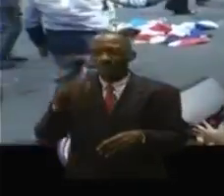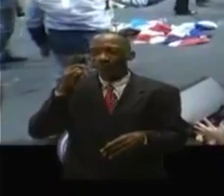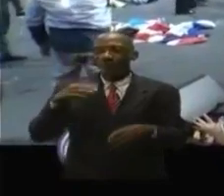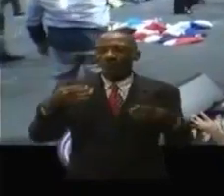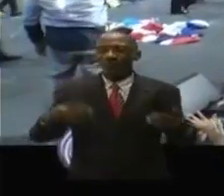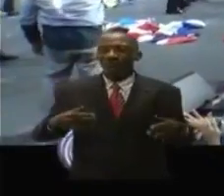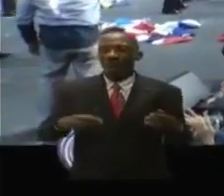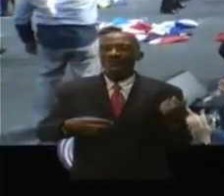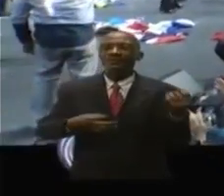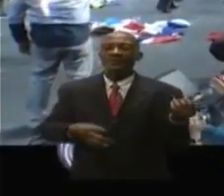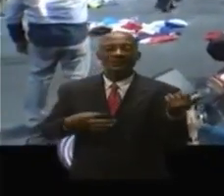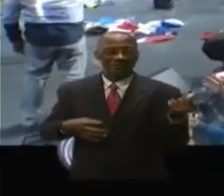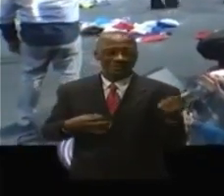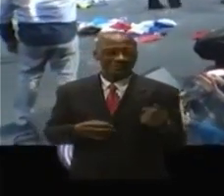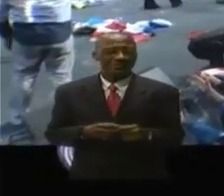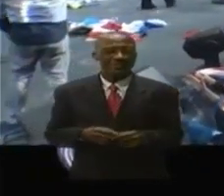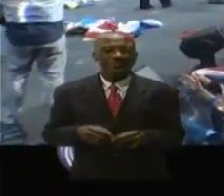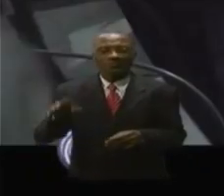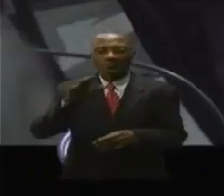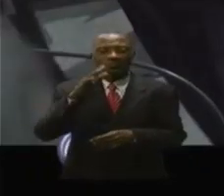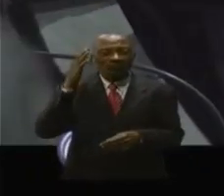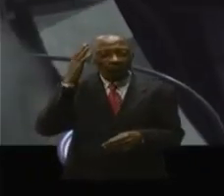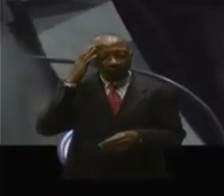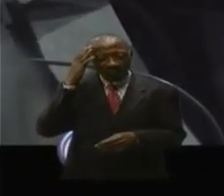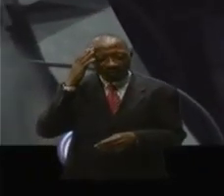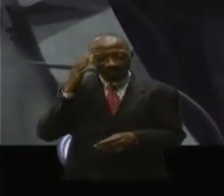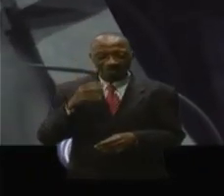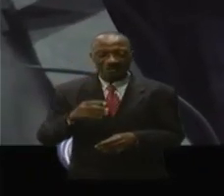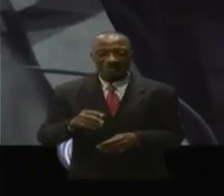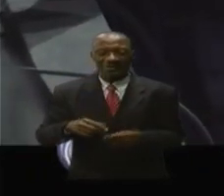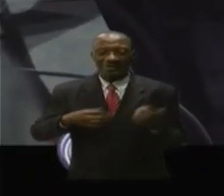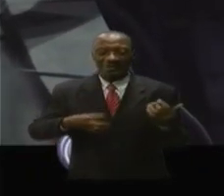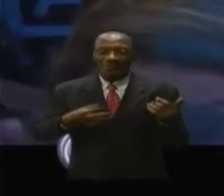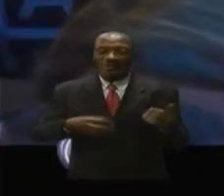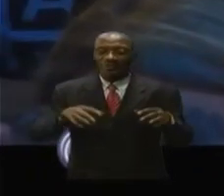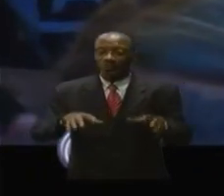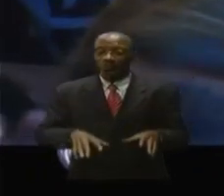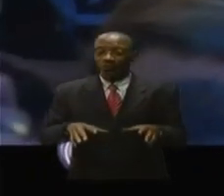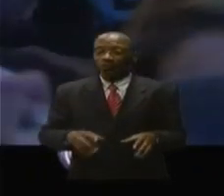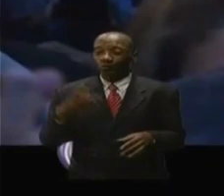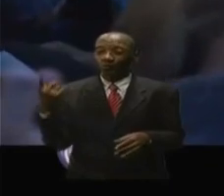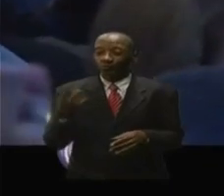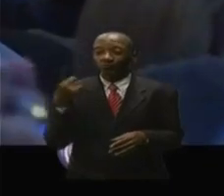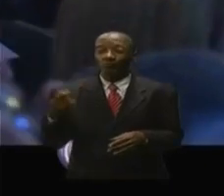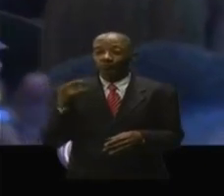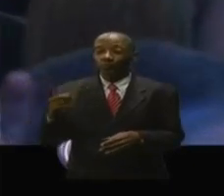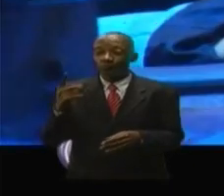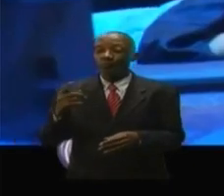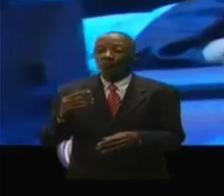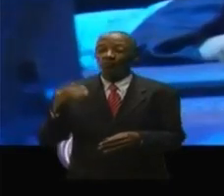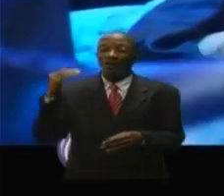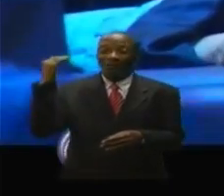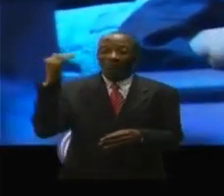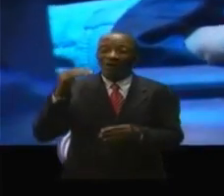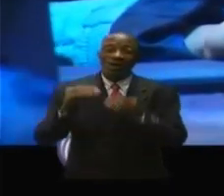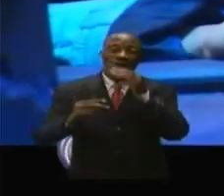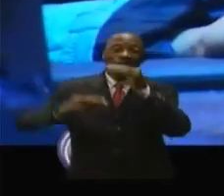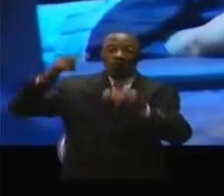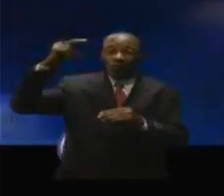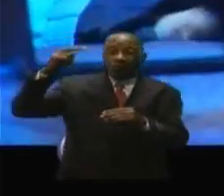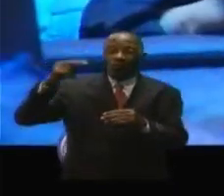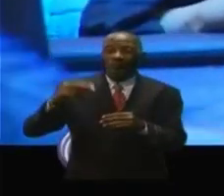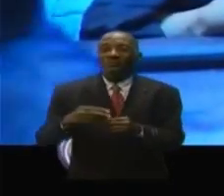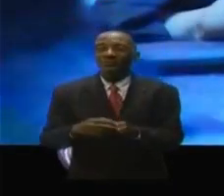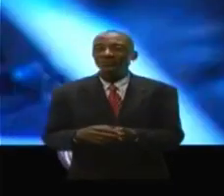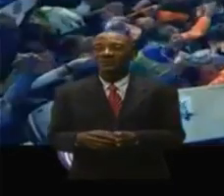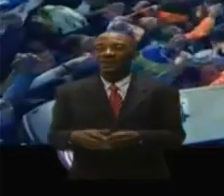l'Amérique latine que de l'Amérique du Nord, de l'Asie, de l'Europe et de l'Afrique tout entière. Il les a émerveillés par ses puissants enseignements d'une grande profondeur